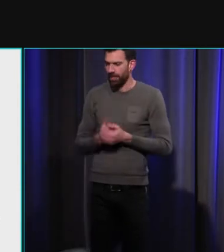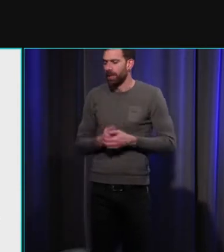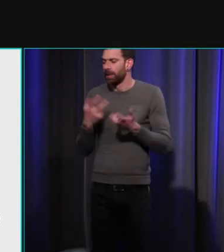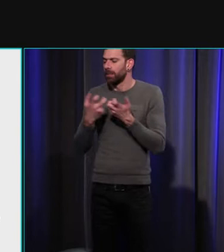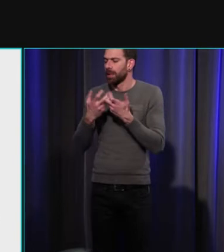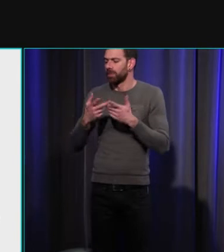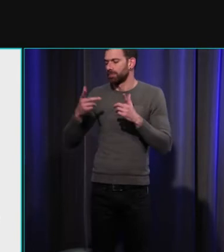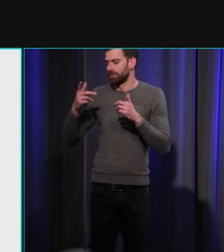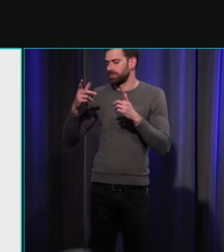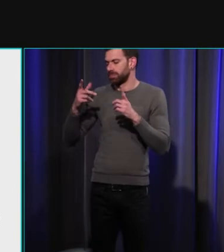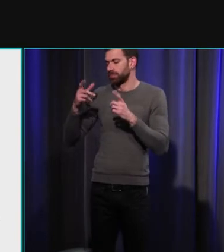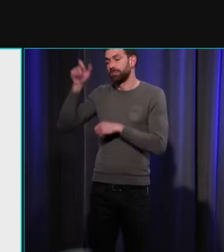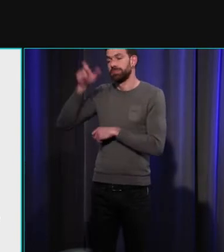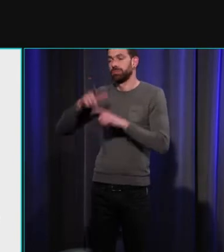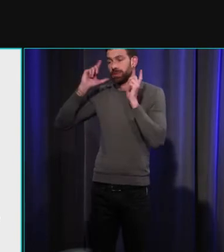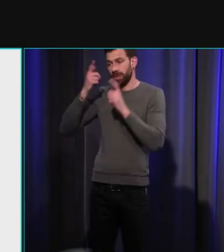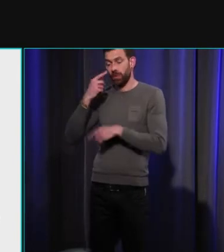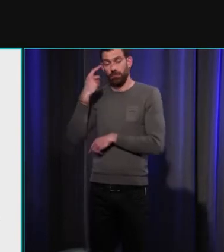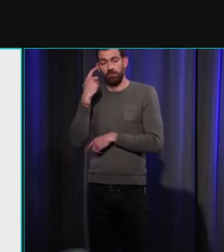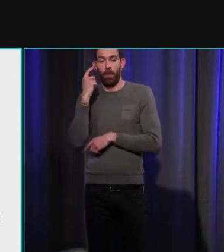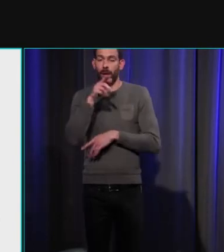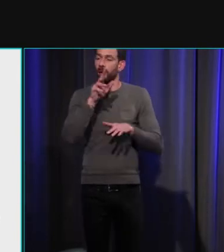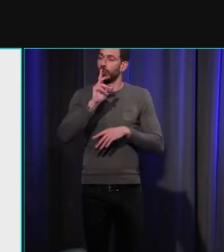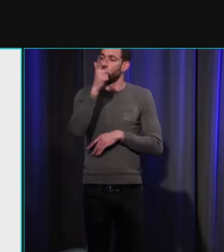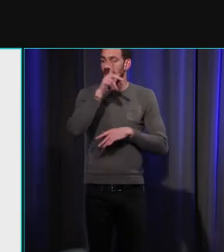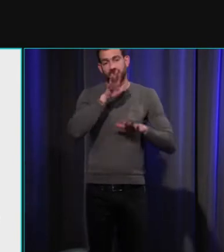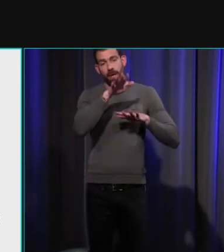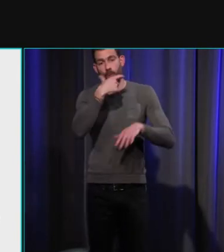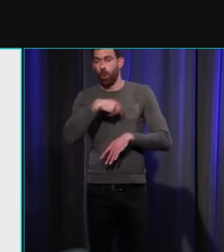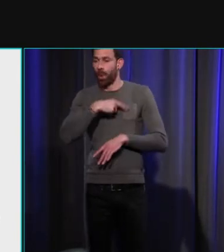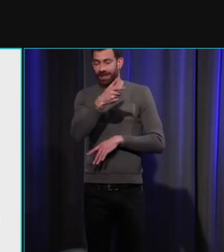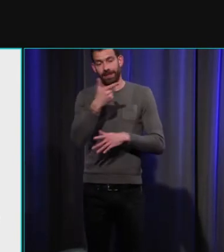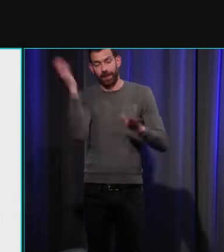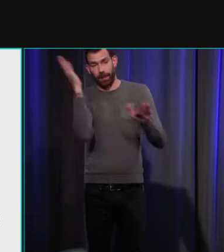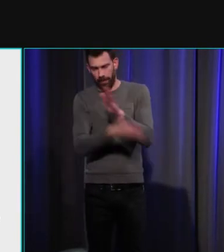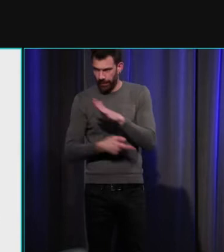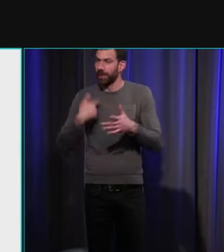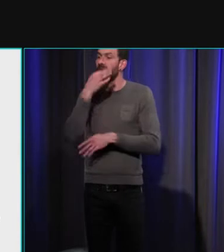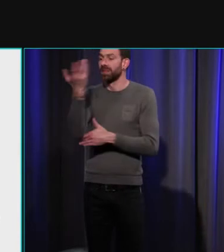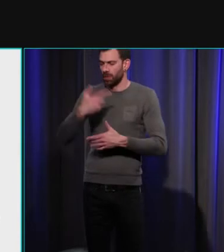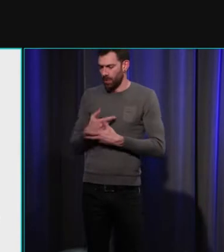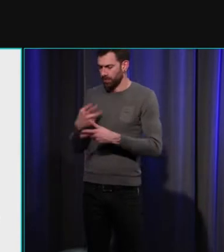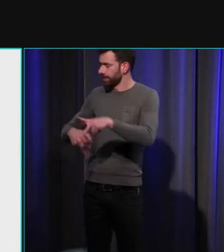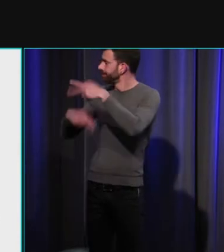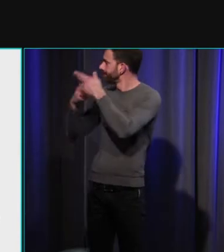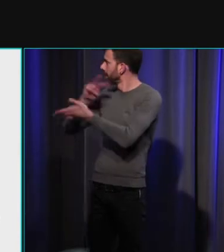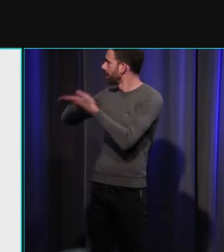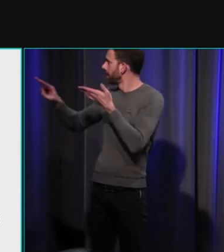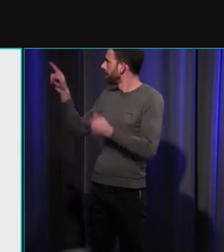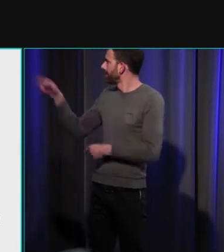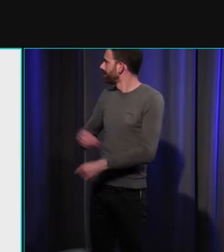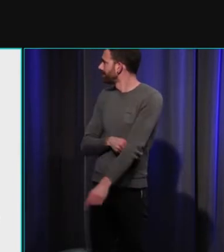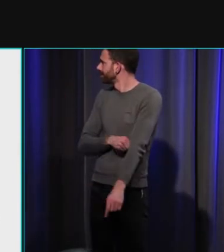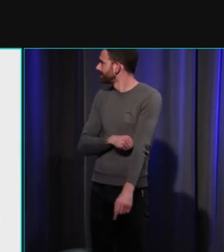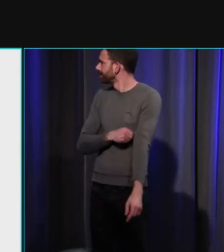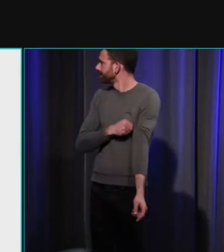un constatant l'échec de la seconde croisade les intentions des hommes de cette troupe hétéroclite était varié et là il ya des